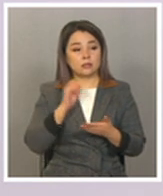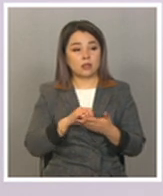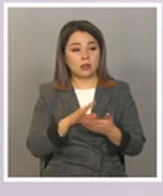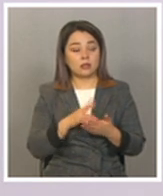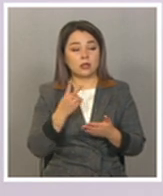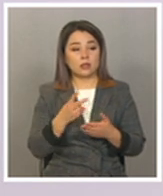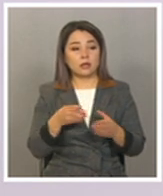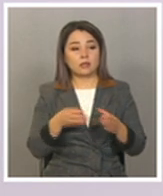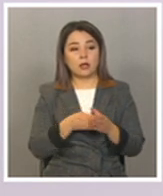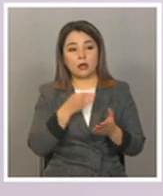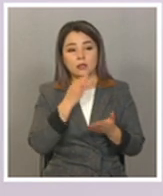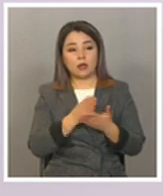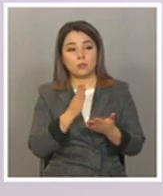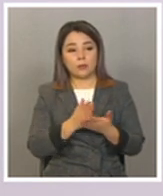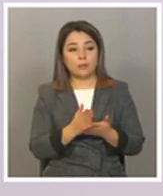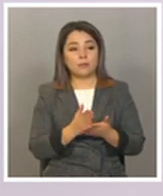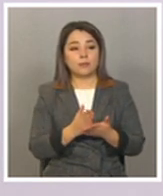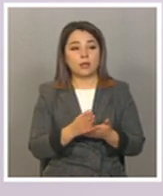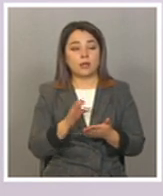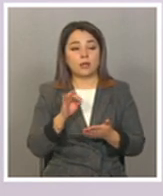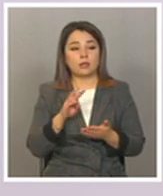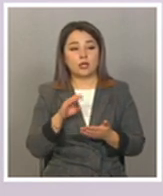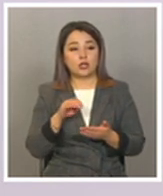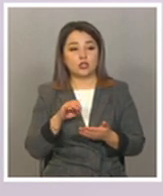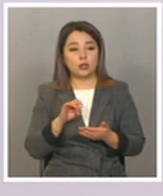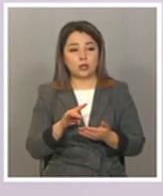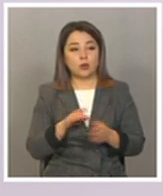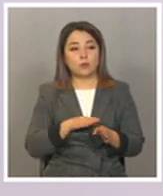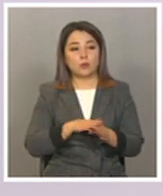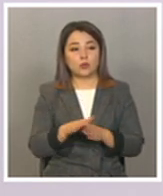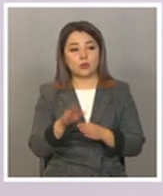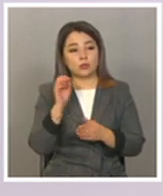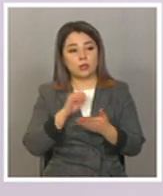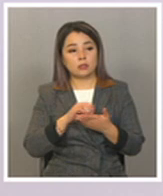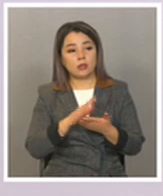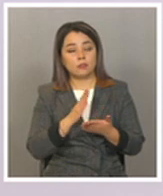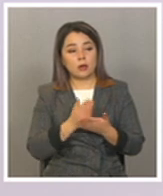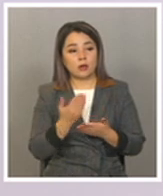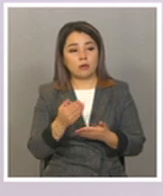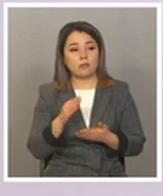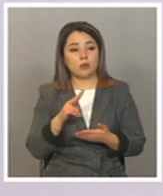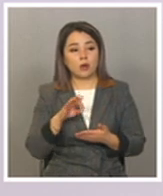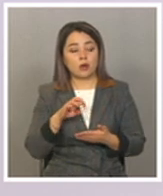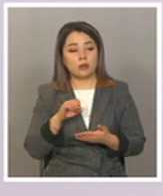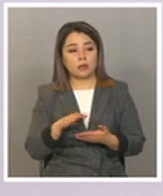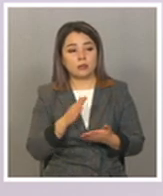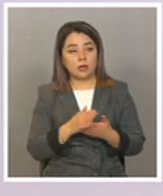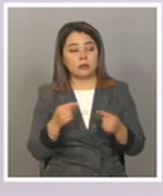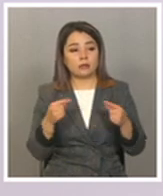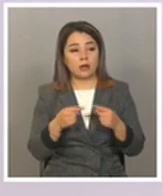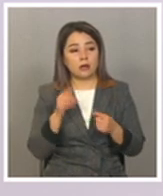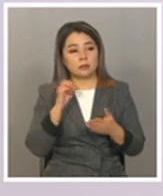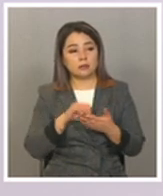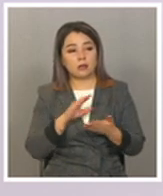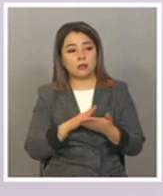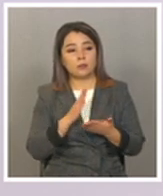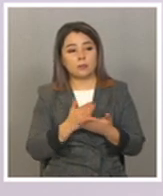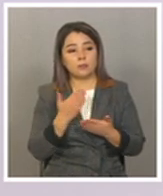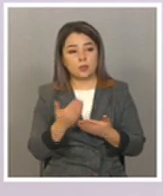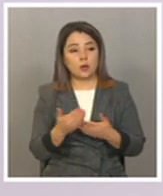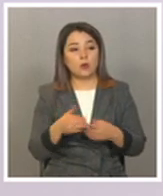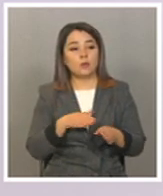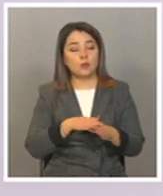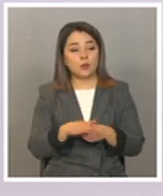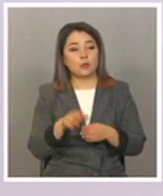типі бар. Integer – бүтін сан, және float – нақты сандар. Бүтін